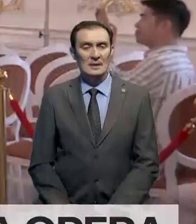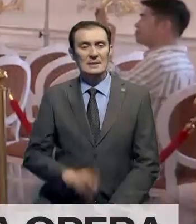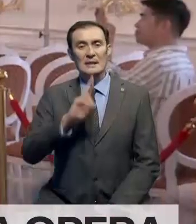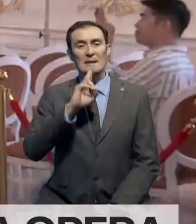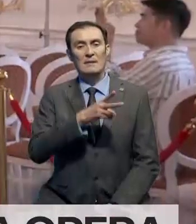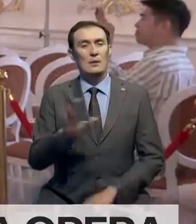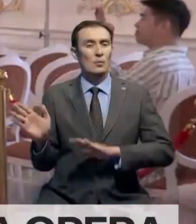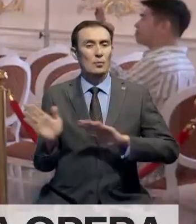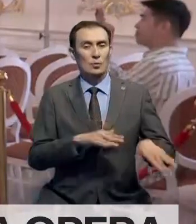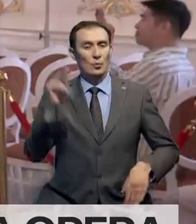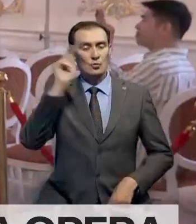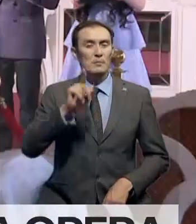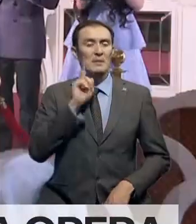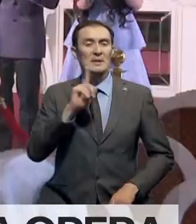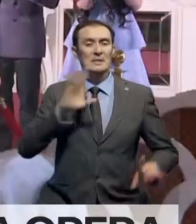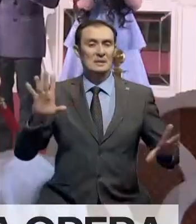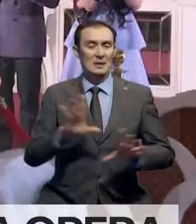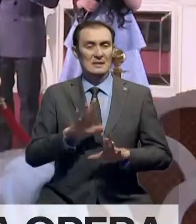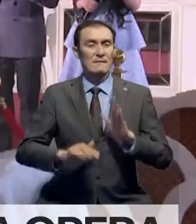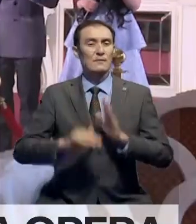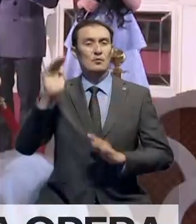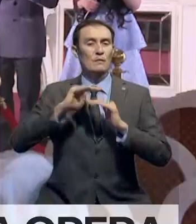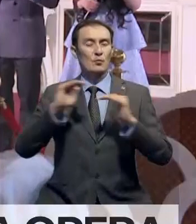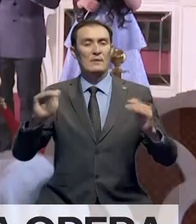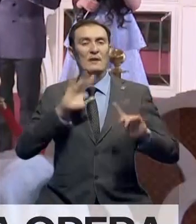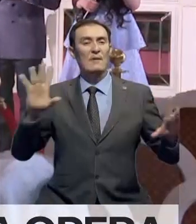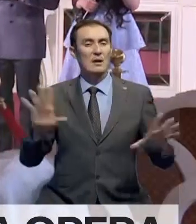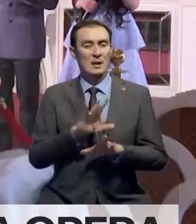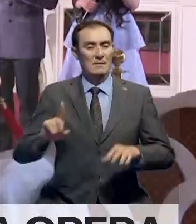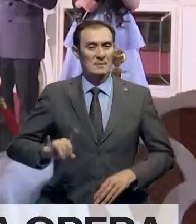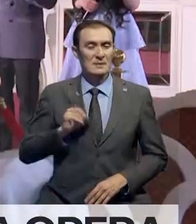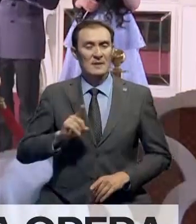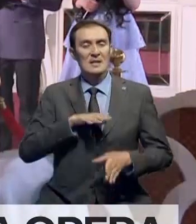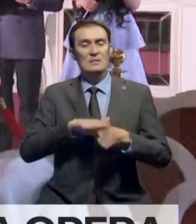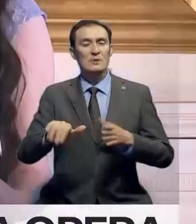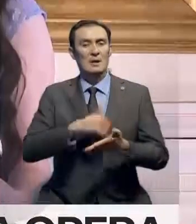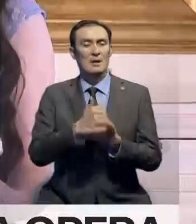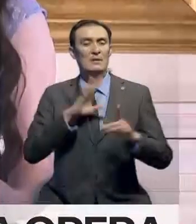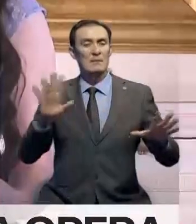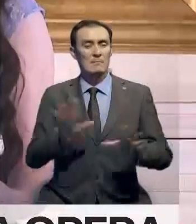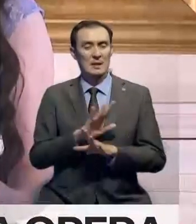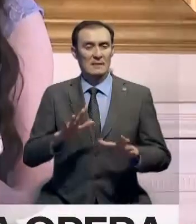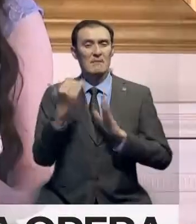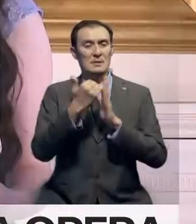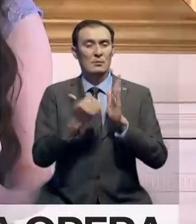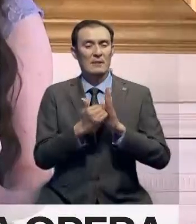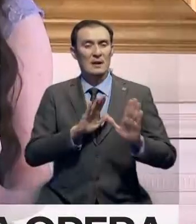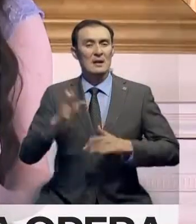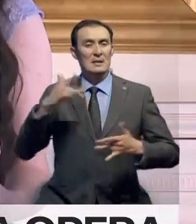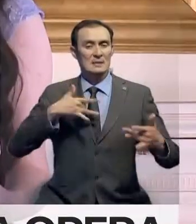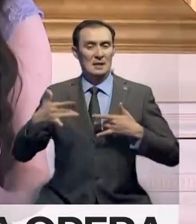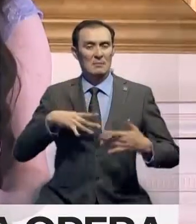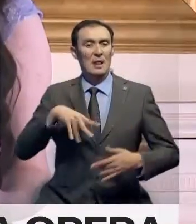За 2 года учебы молодые солисты достигли высокого уровня вокального мастерства, исполнили главные партии в оперных постановках театра,